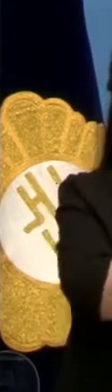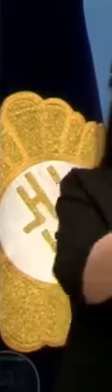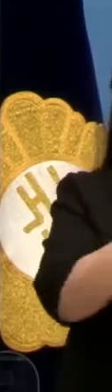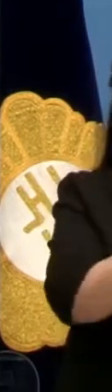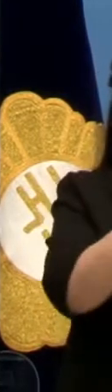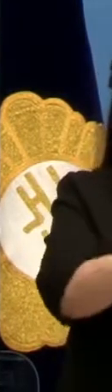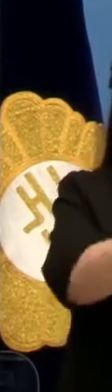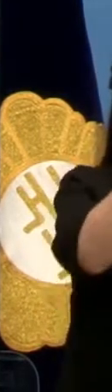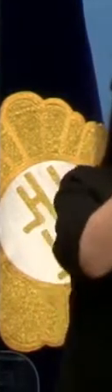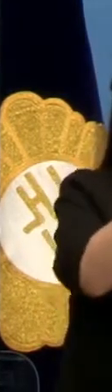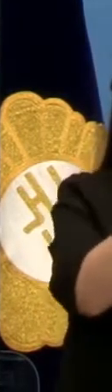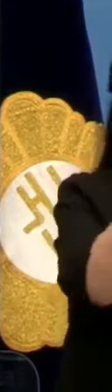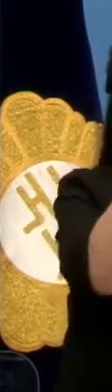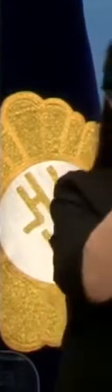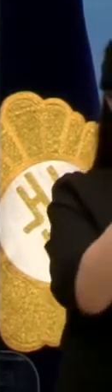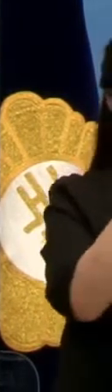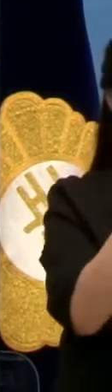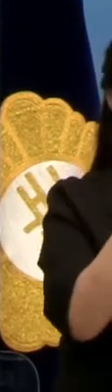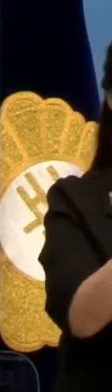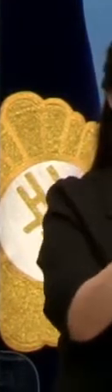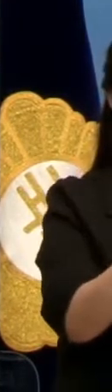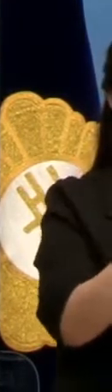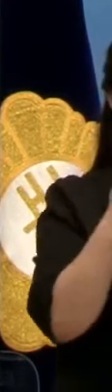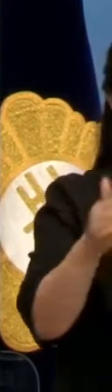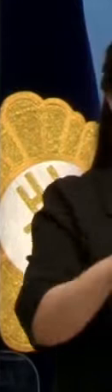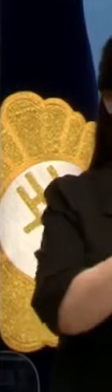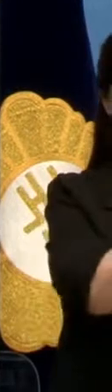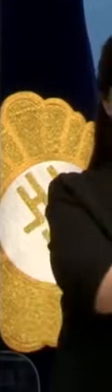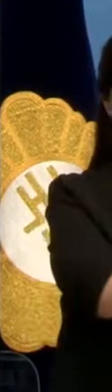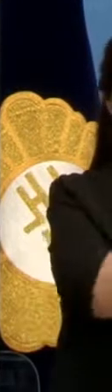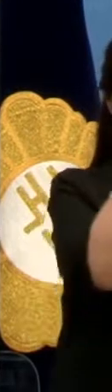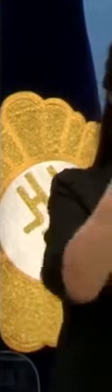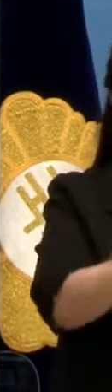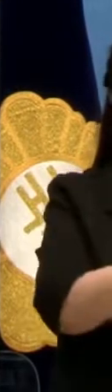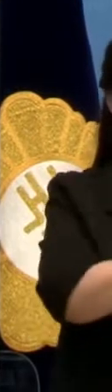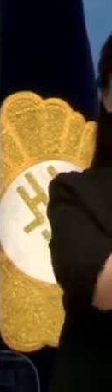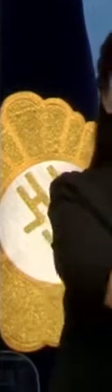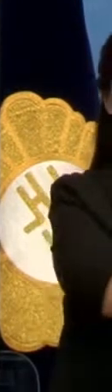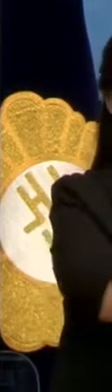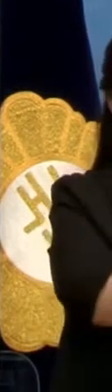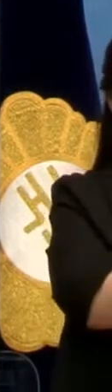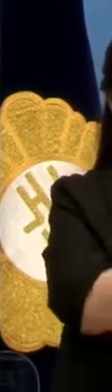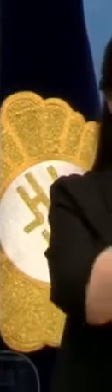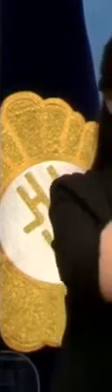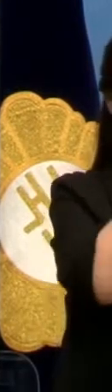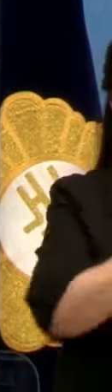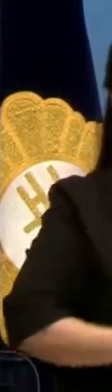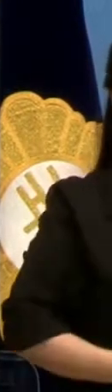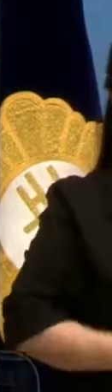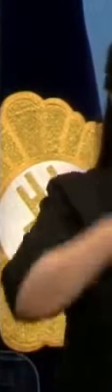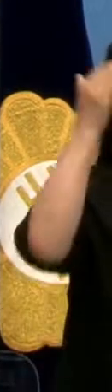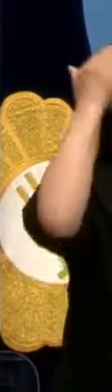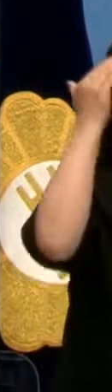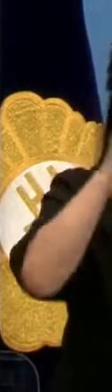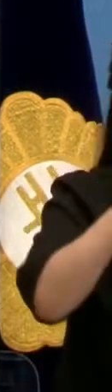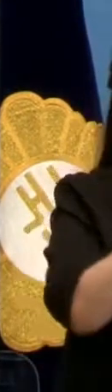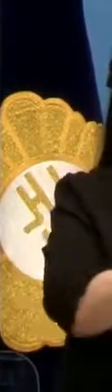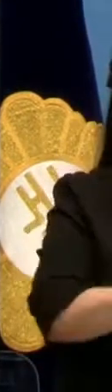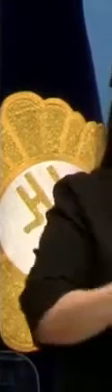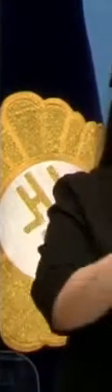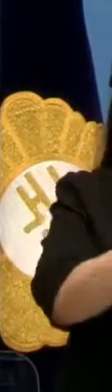처음으로 이재명 경기도지사께서 구체적인 기본소득 공약을 발표하셨습니다. 대한민국이 나아가야